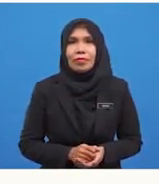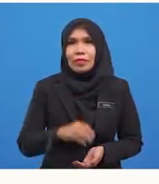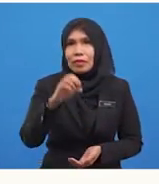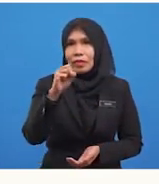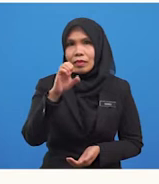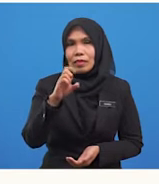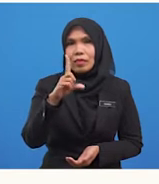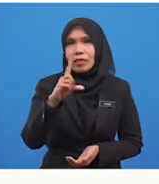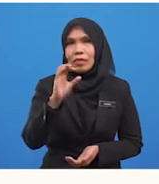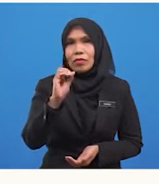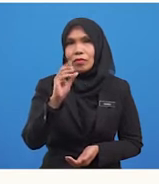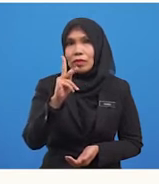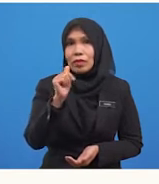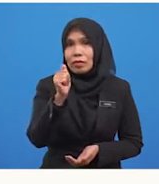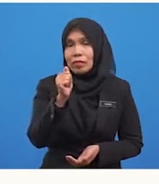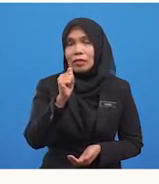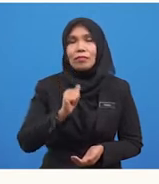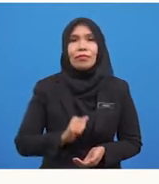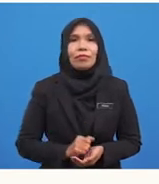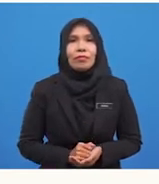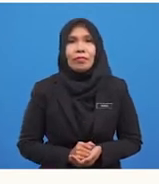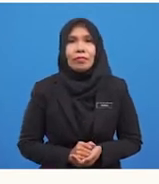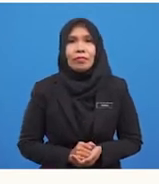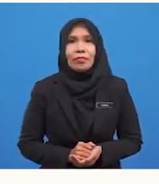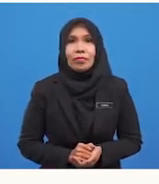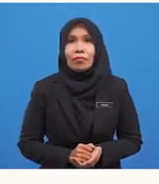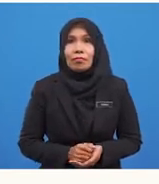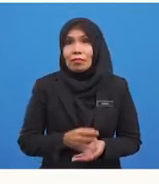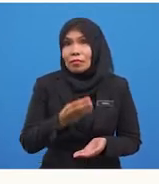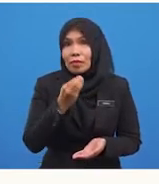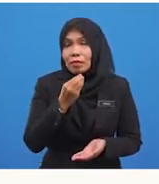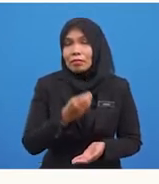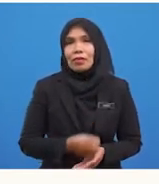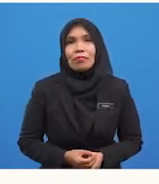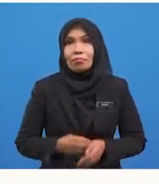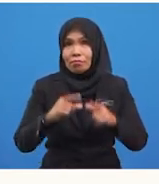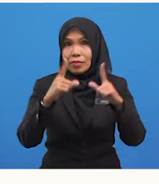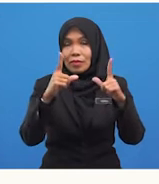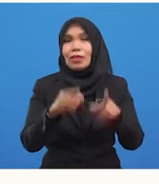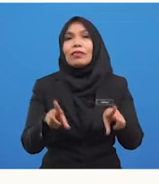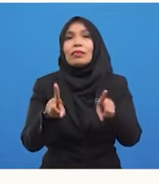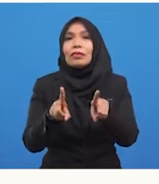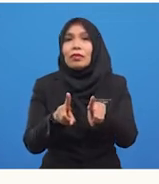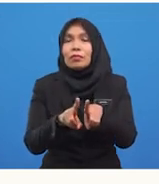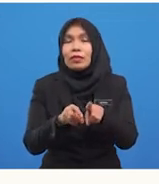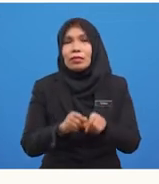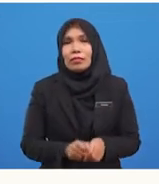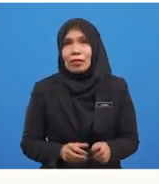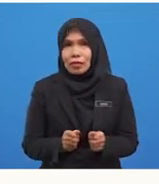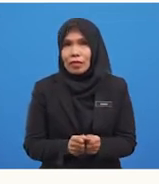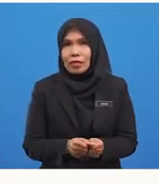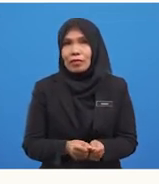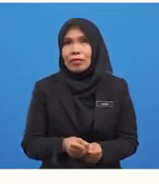santap meraih, hormat menghormati, bukan santap